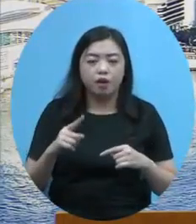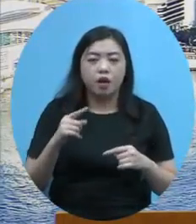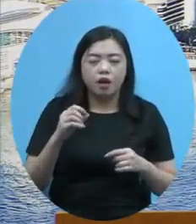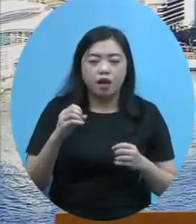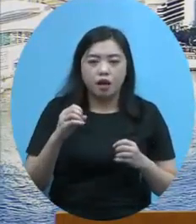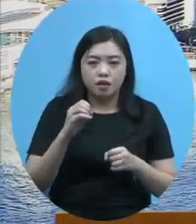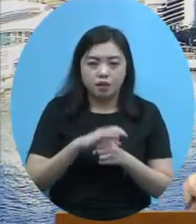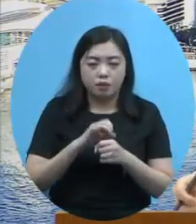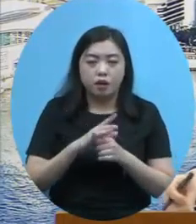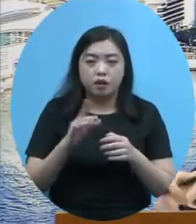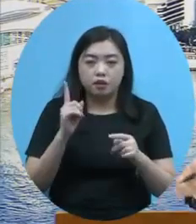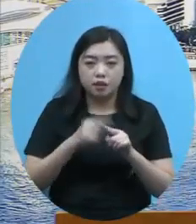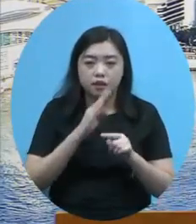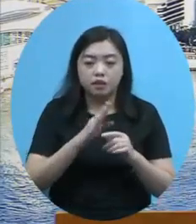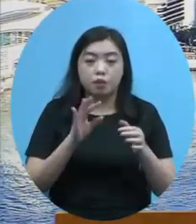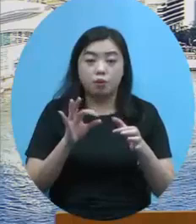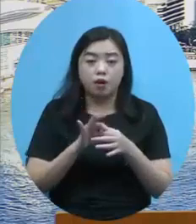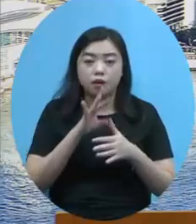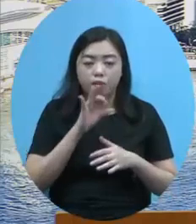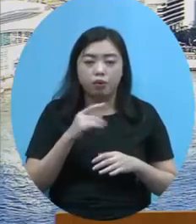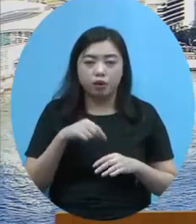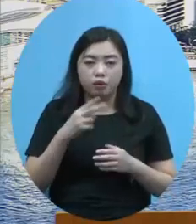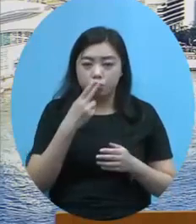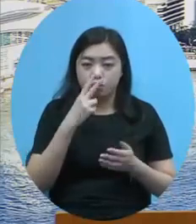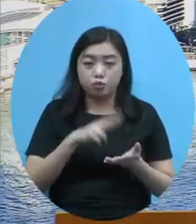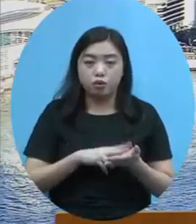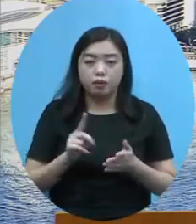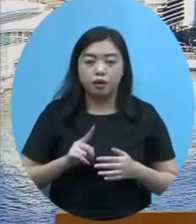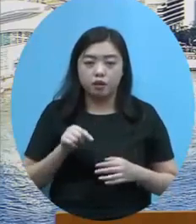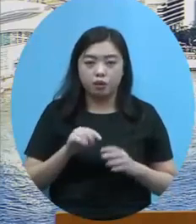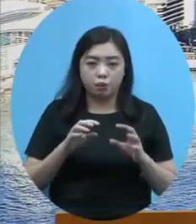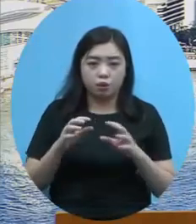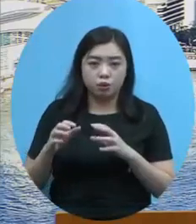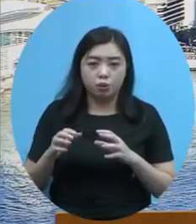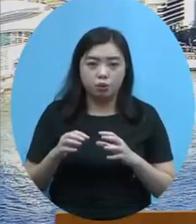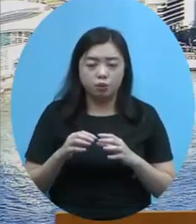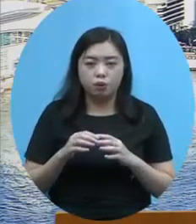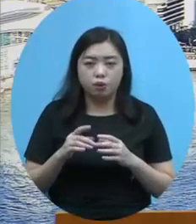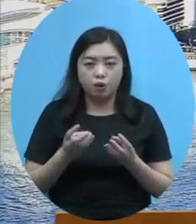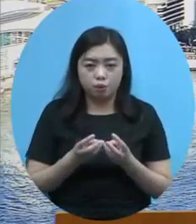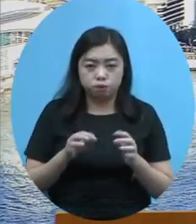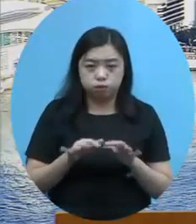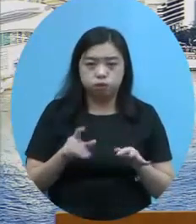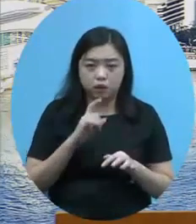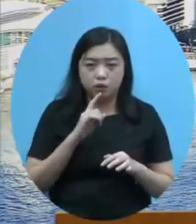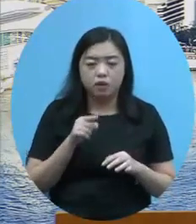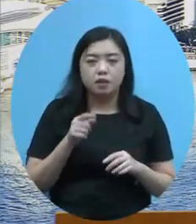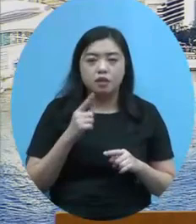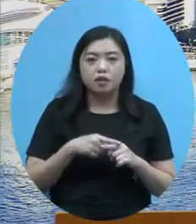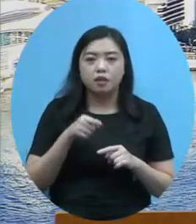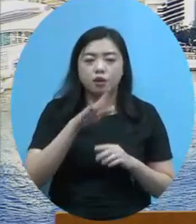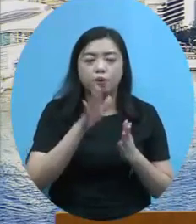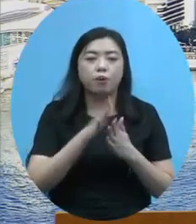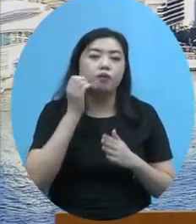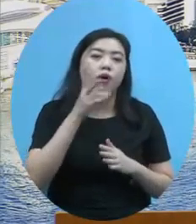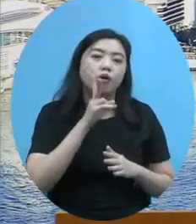群組係咪有直接關係咧？係我哋相信咧，即係譬如一啲群組嘅出現咧，都係一啲爆發啦。咁主要都係放寬咗社